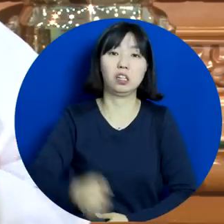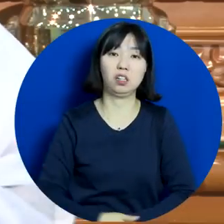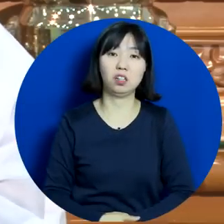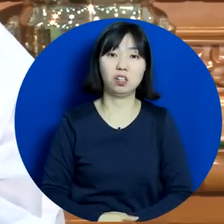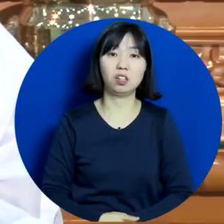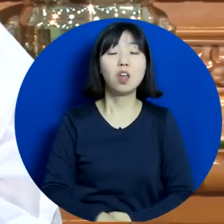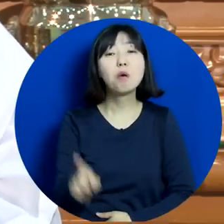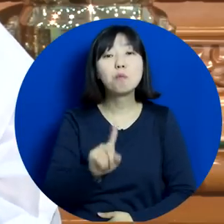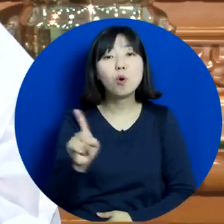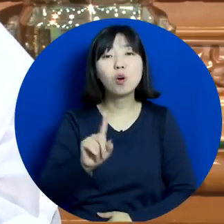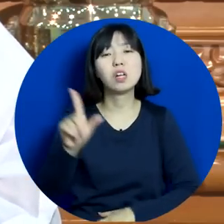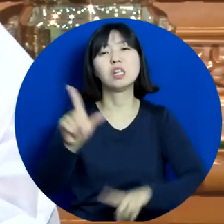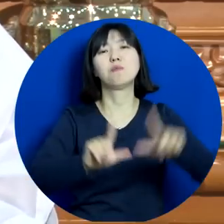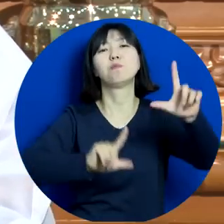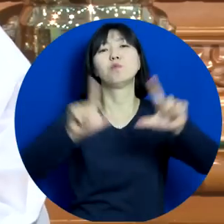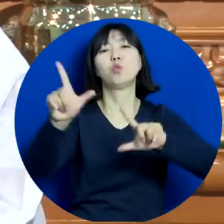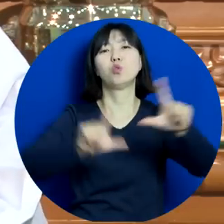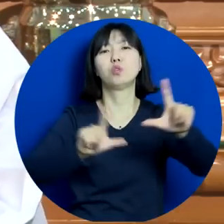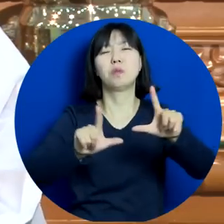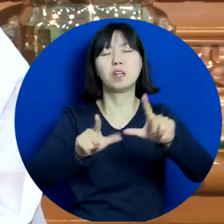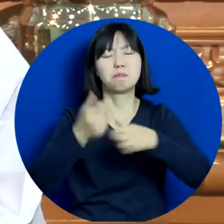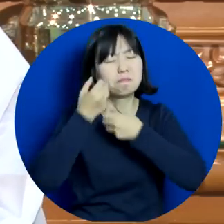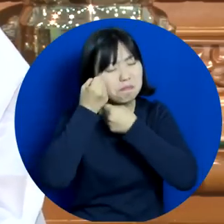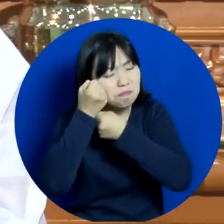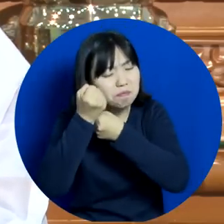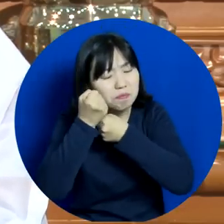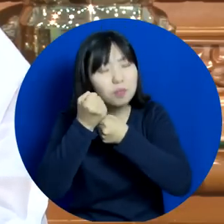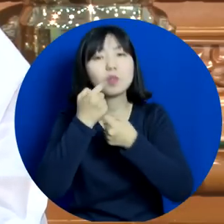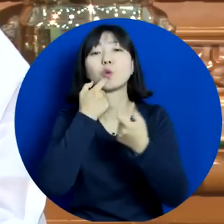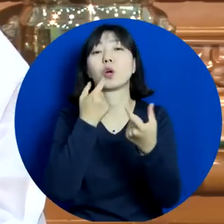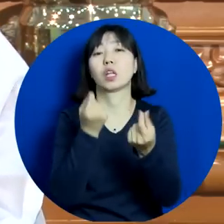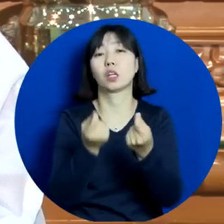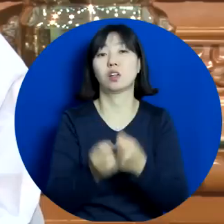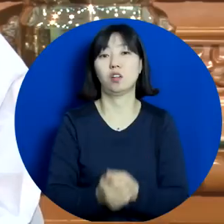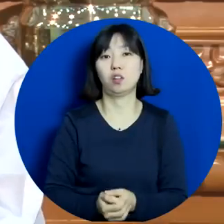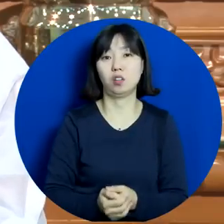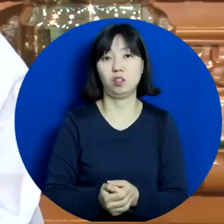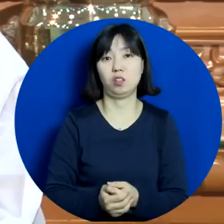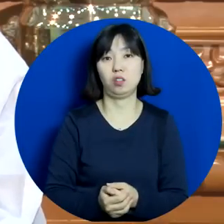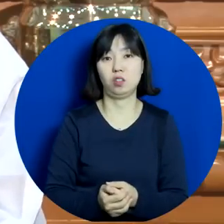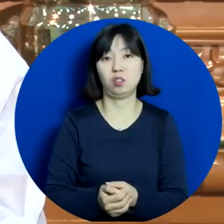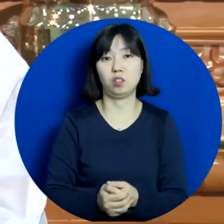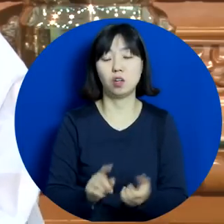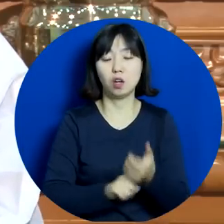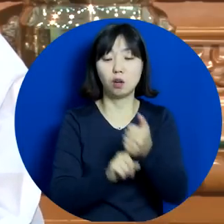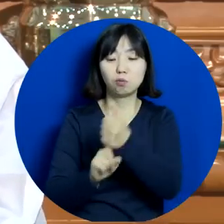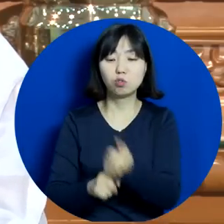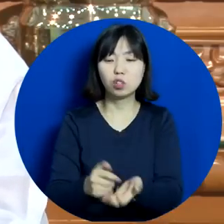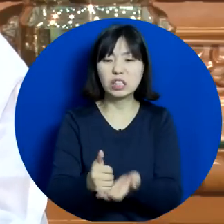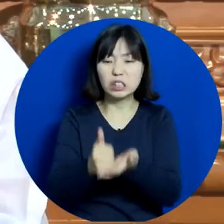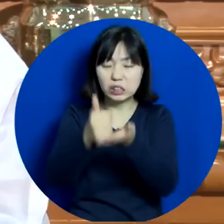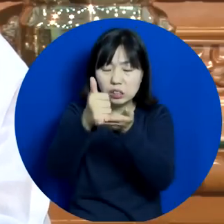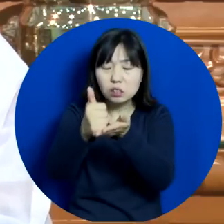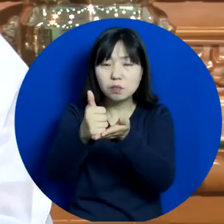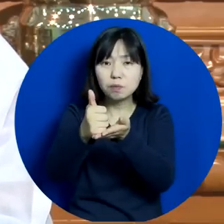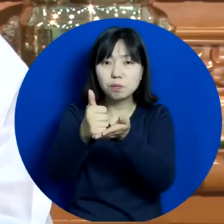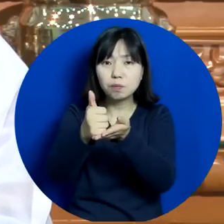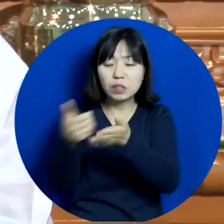그래서 이게 부처의 길로 가는 데는 계율을 지킬 때 머리 기르고 깎고의